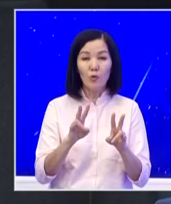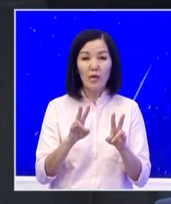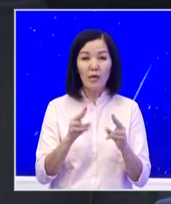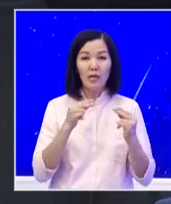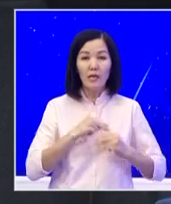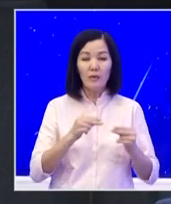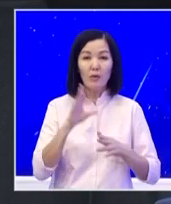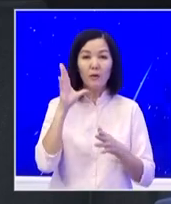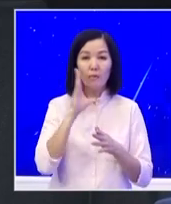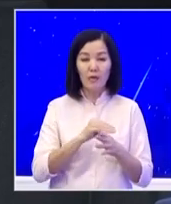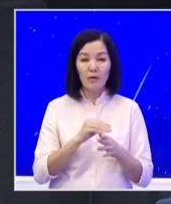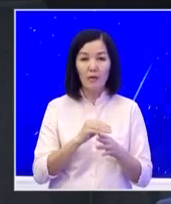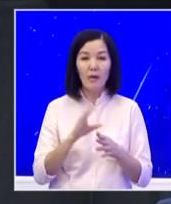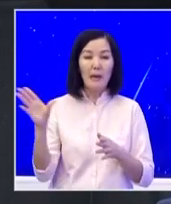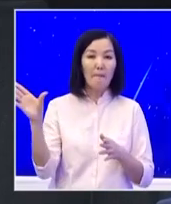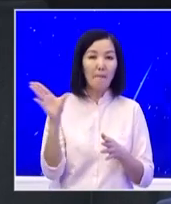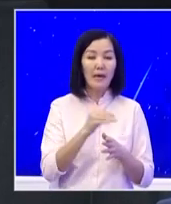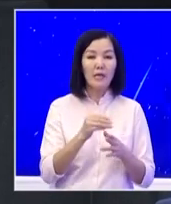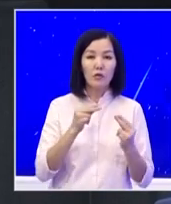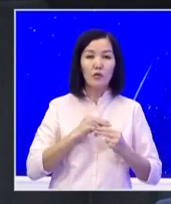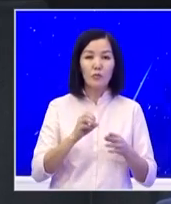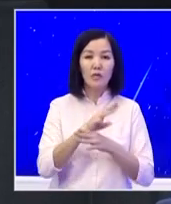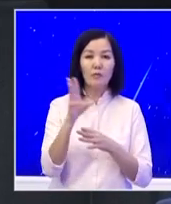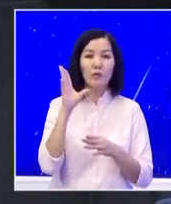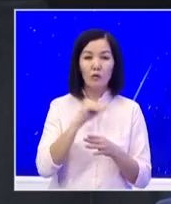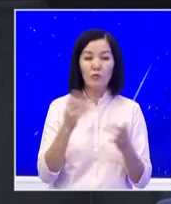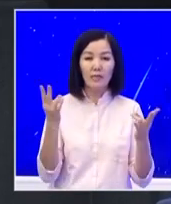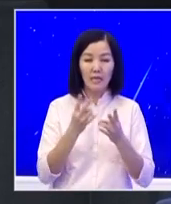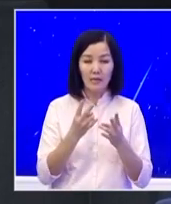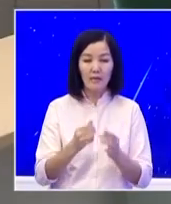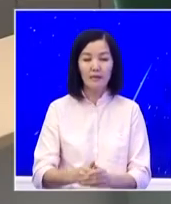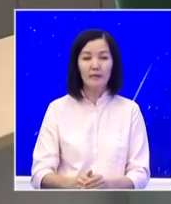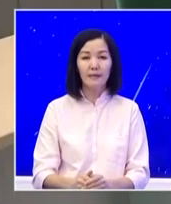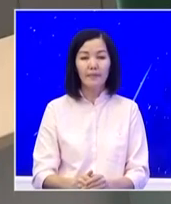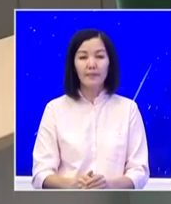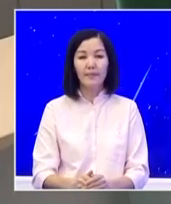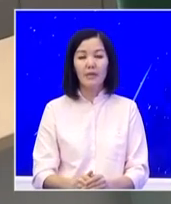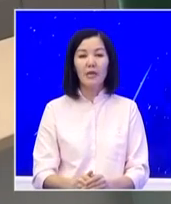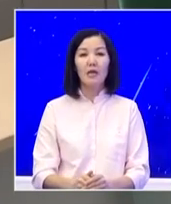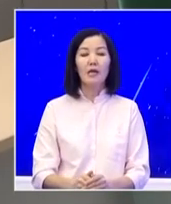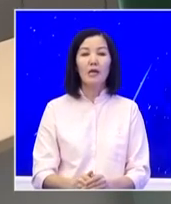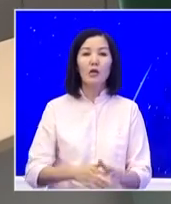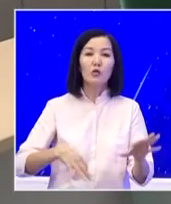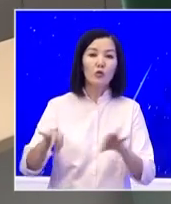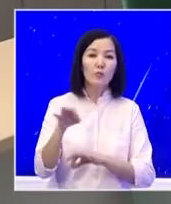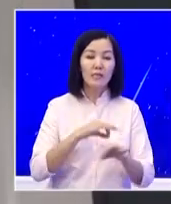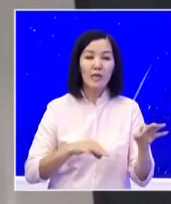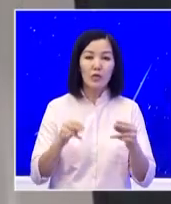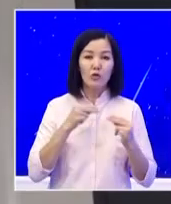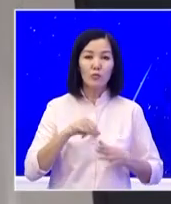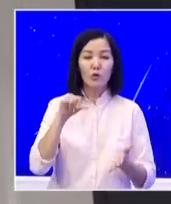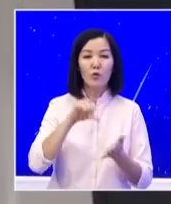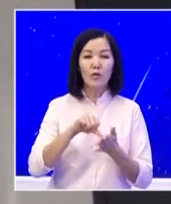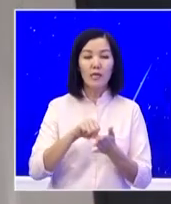еңбек етуге мүмкіндігі барлардың барлығын жұмыспен қамтамасыз етуіміз керек. Жеке жұмыс картасы бұл жұмысқа орналасқан